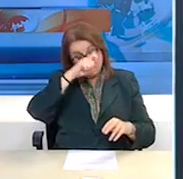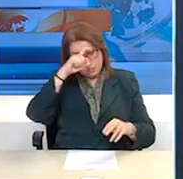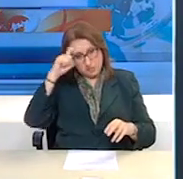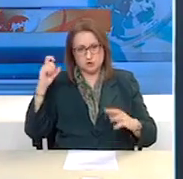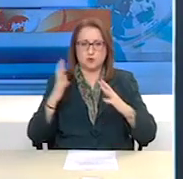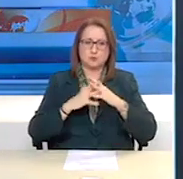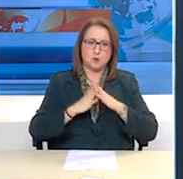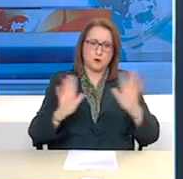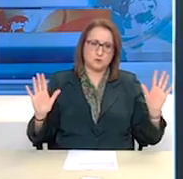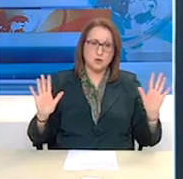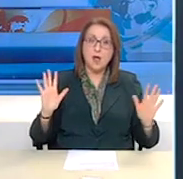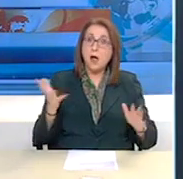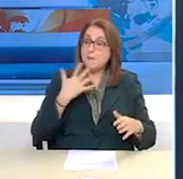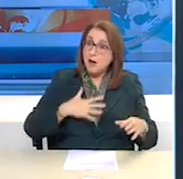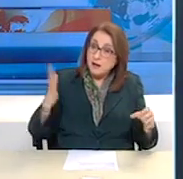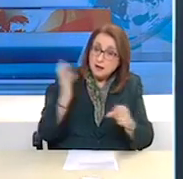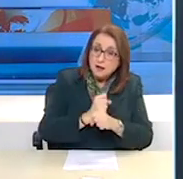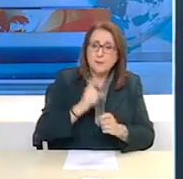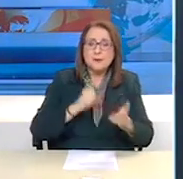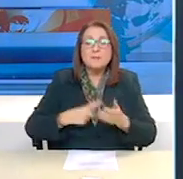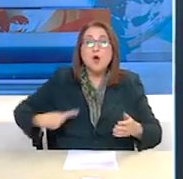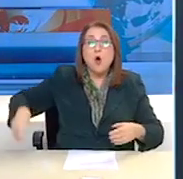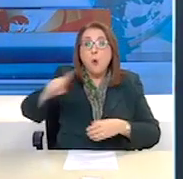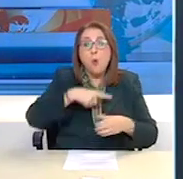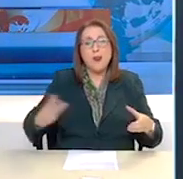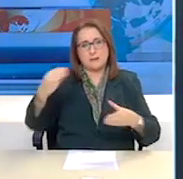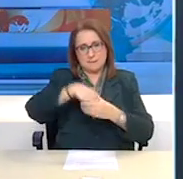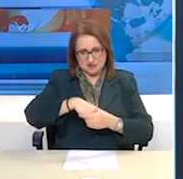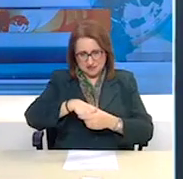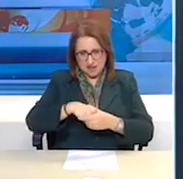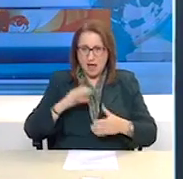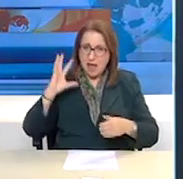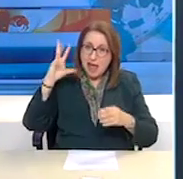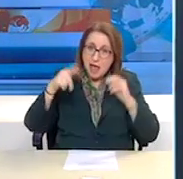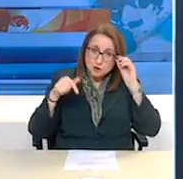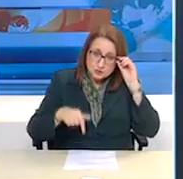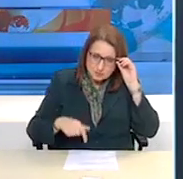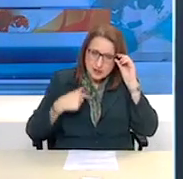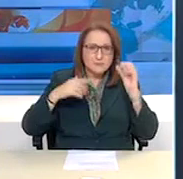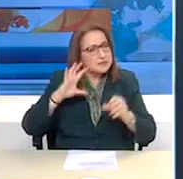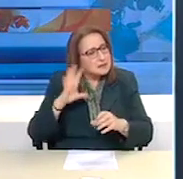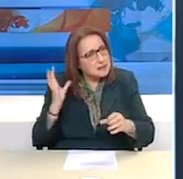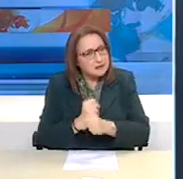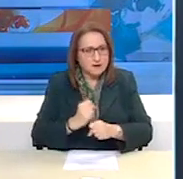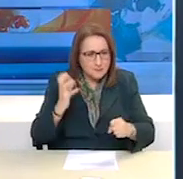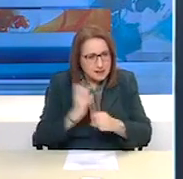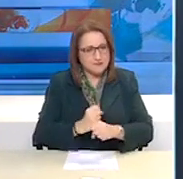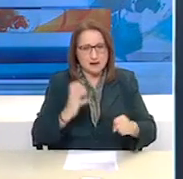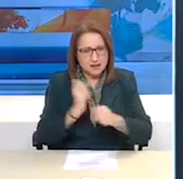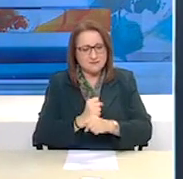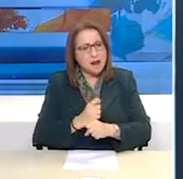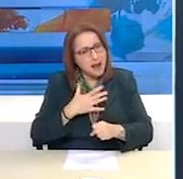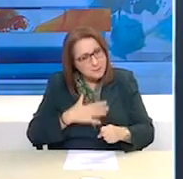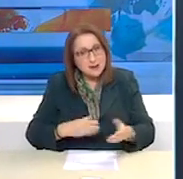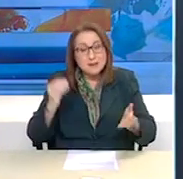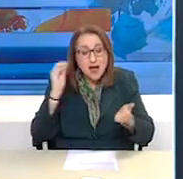για να τον κερδίσουμε χρειάζεται η συμμετοχή όλων μας. Μέχρι σήμερα κερδίσαμε τις μάχες που κληθήκαμε να δώσουμε. Πρέπει όμως να κερδίσουμε